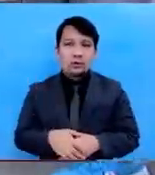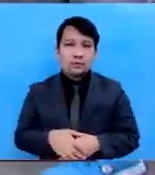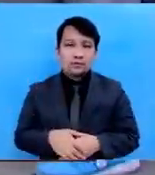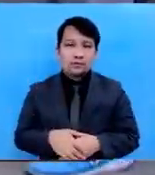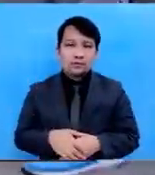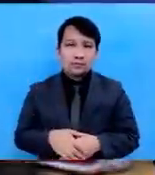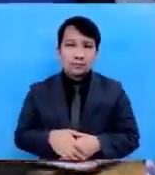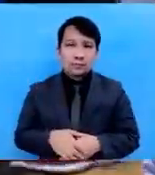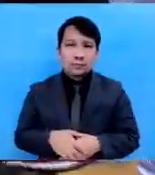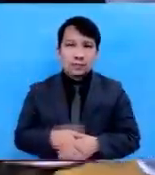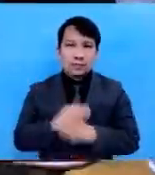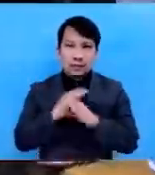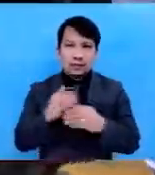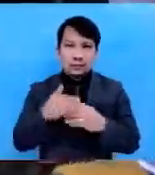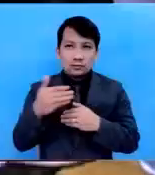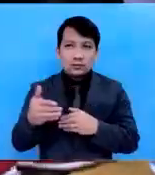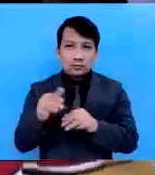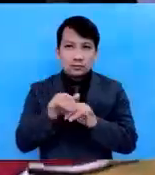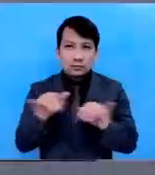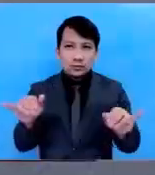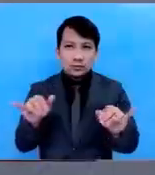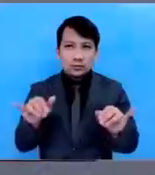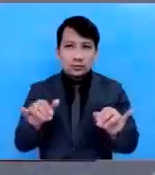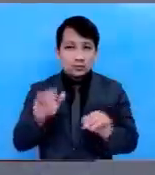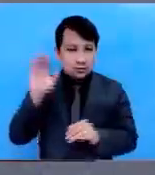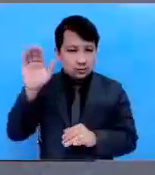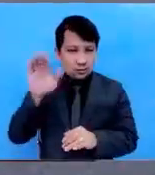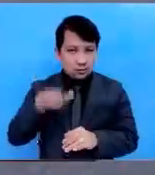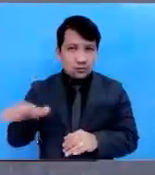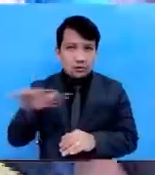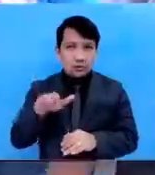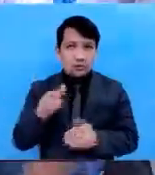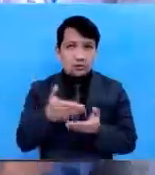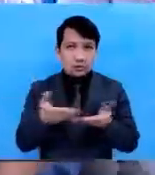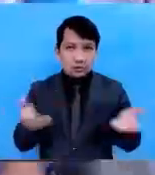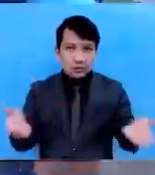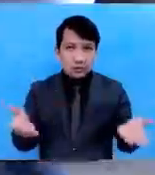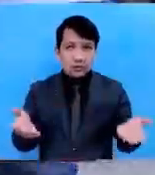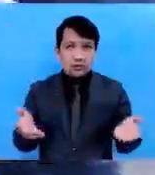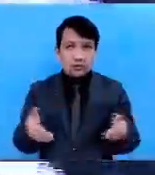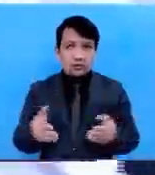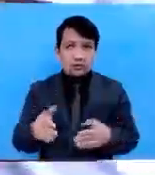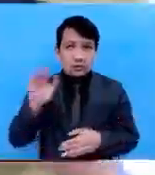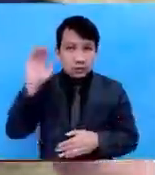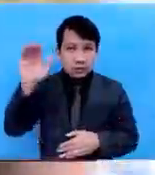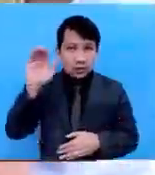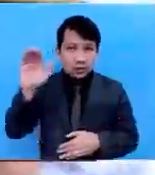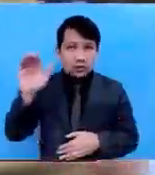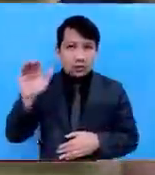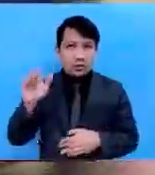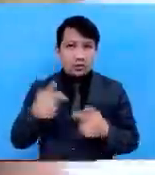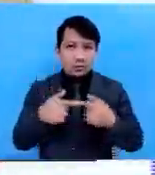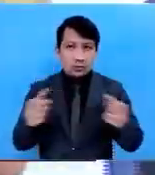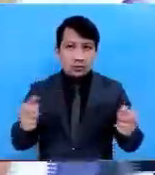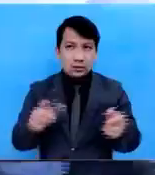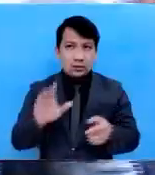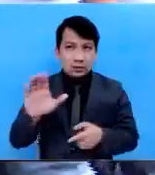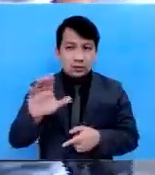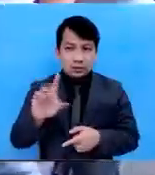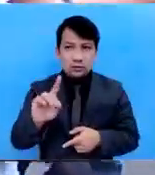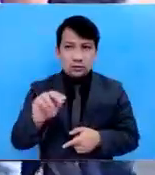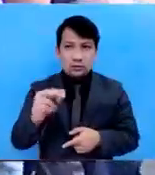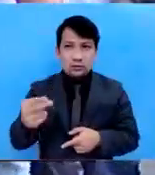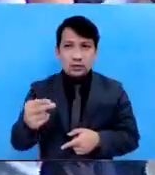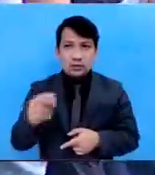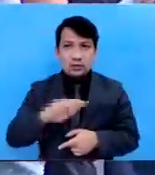Bilang protesta, sabay-sabay silang nag-ingay, humiga sa kalsada at kinalampag ang labas ng tanggapan ng Department of Health sa